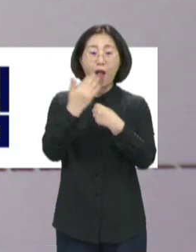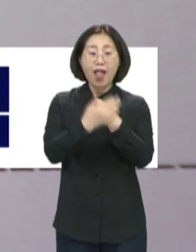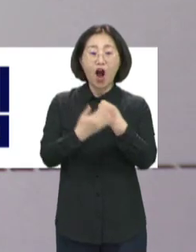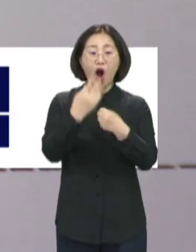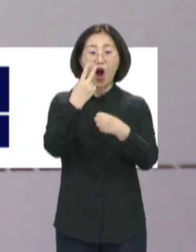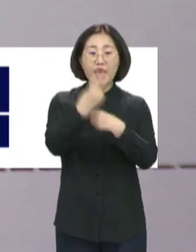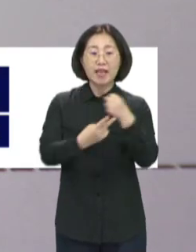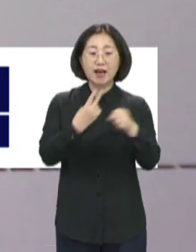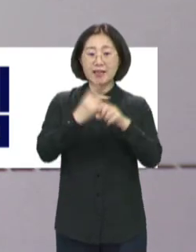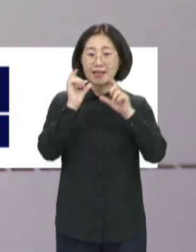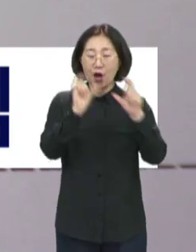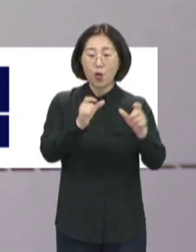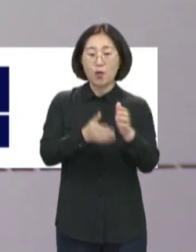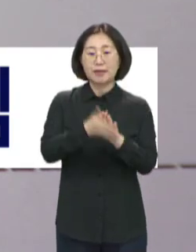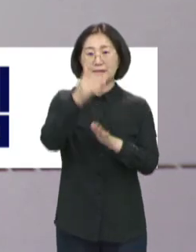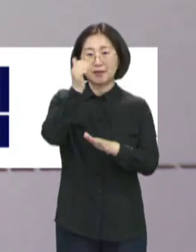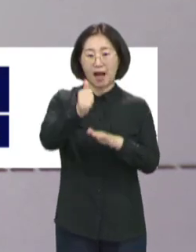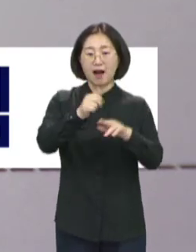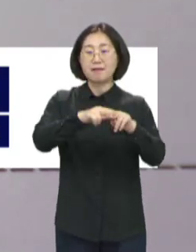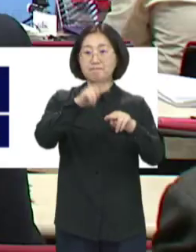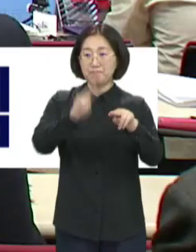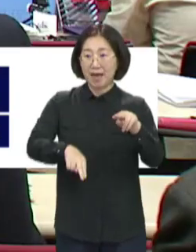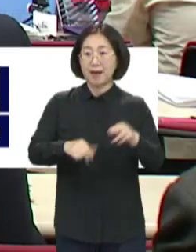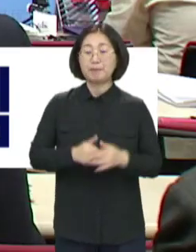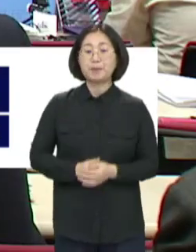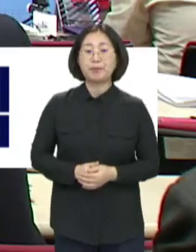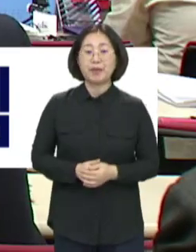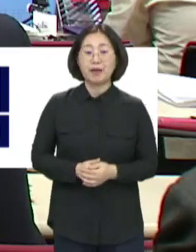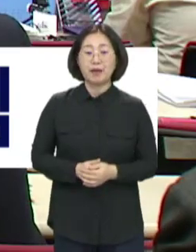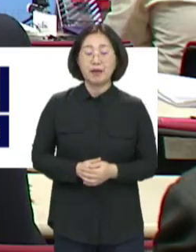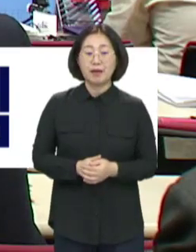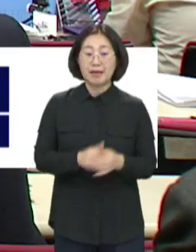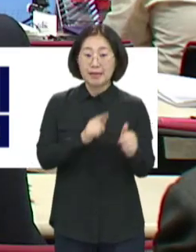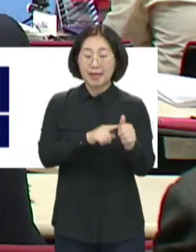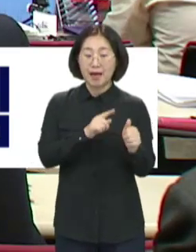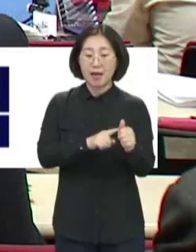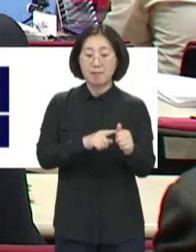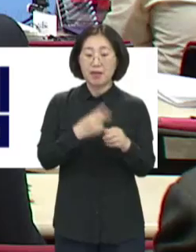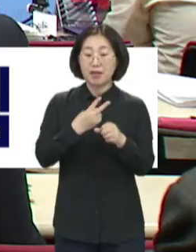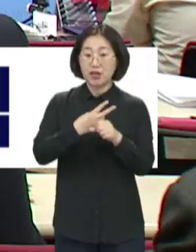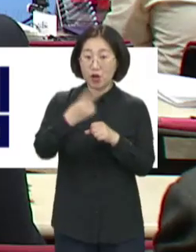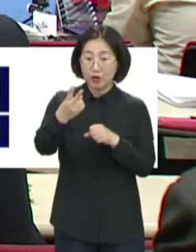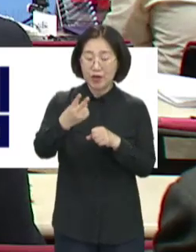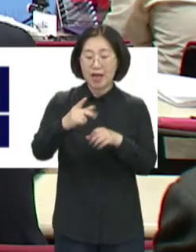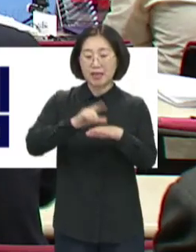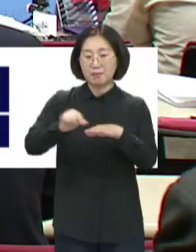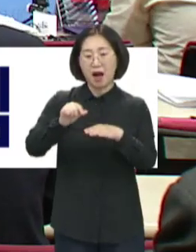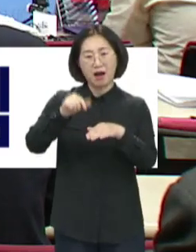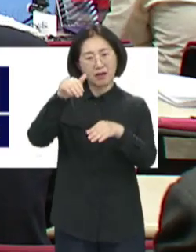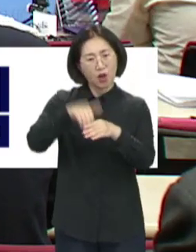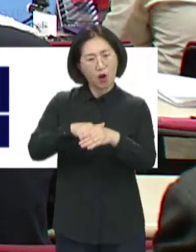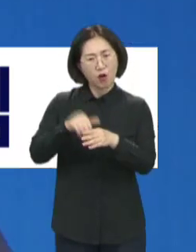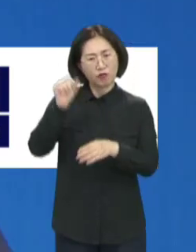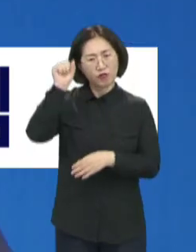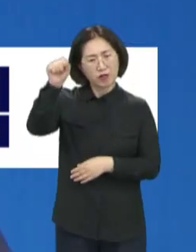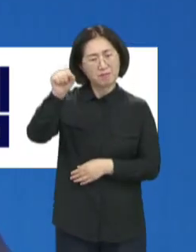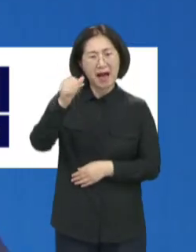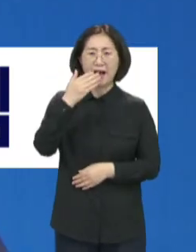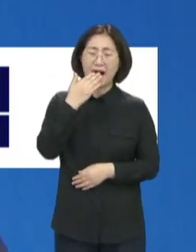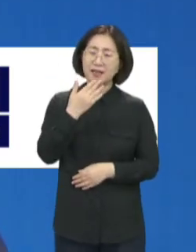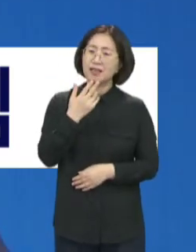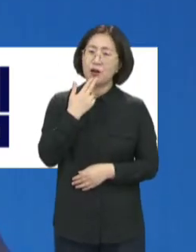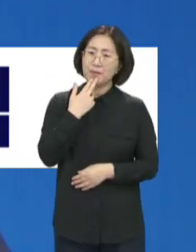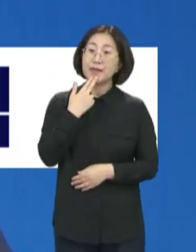뒤 시장직에서 물러났습니다. 지역정가는 권 전 시장이 2년 뒤 지방선거에 직접 출마 가능성은 높지